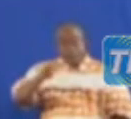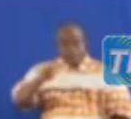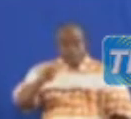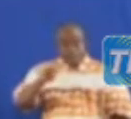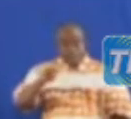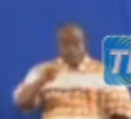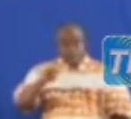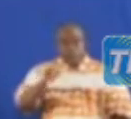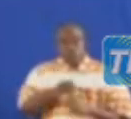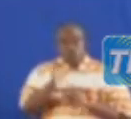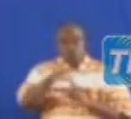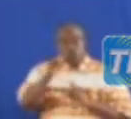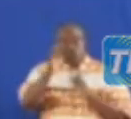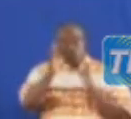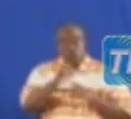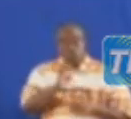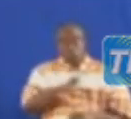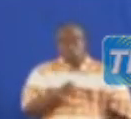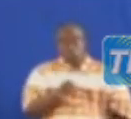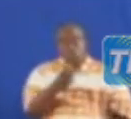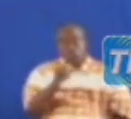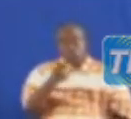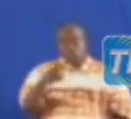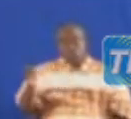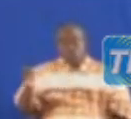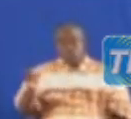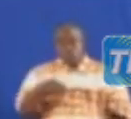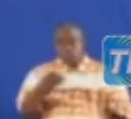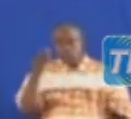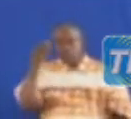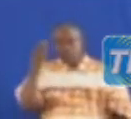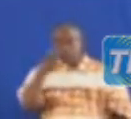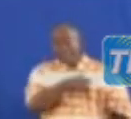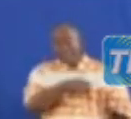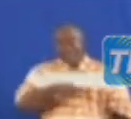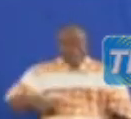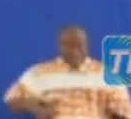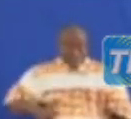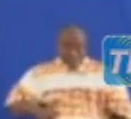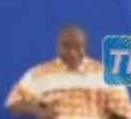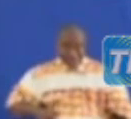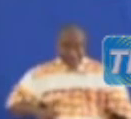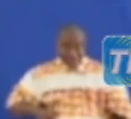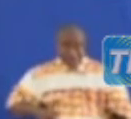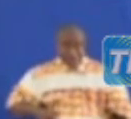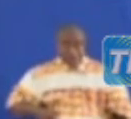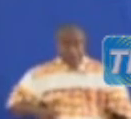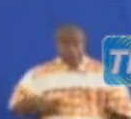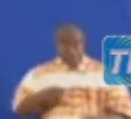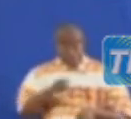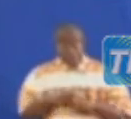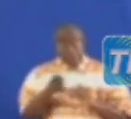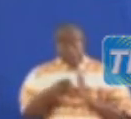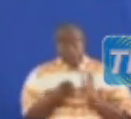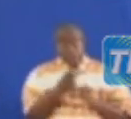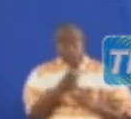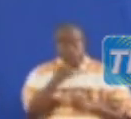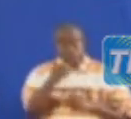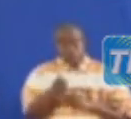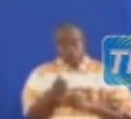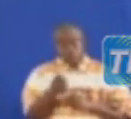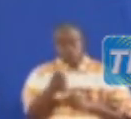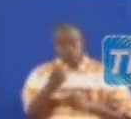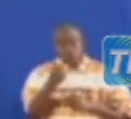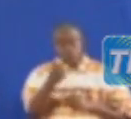ajili ya uchaguzi mkuu wa 2020, hotuba ya Mheshimiwa Rais wa Jamhuri ya Muungano wa Tanzania aliyoitoa tarehe 22 Aprili